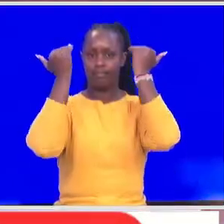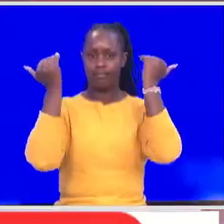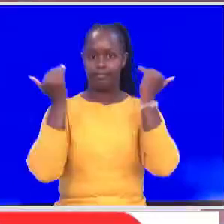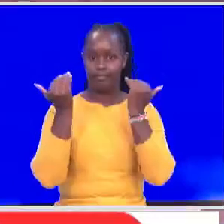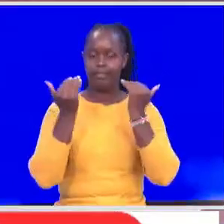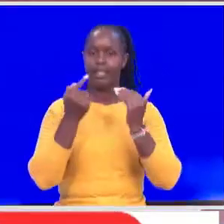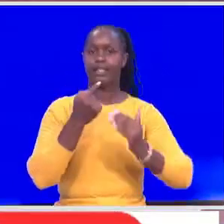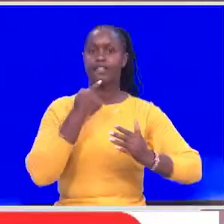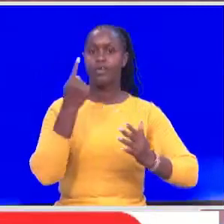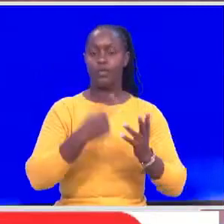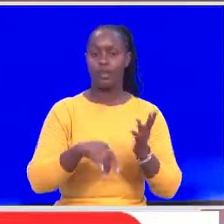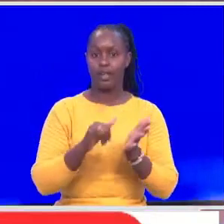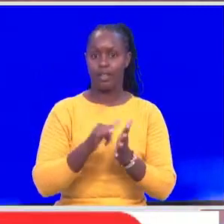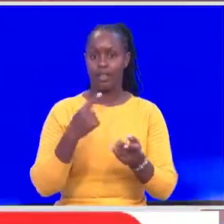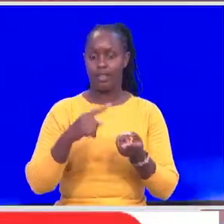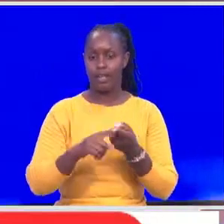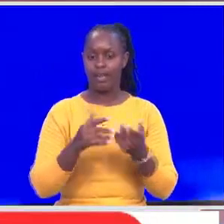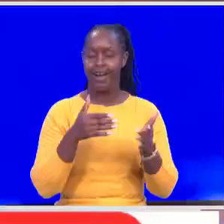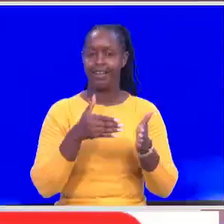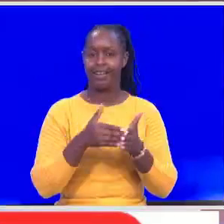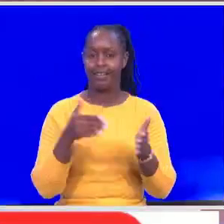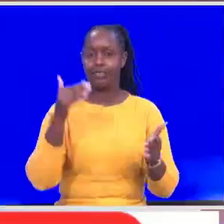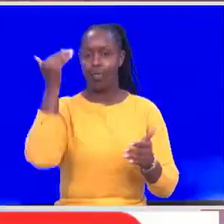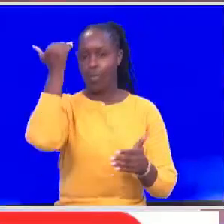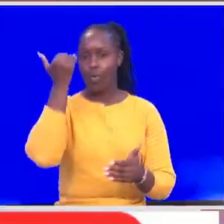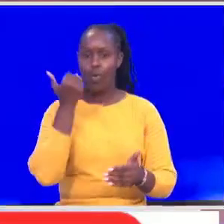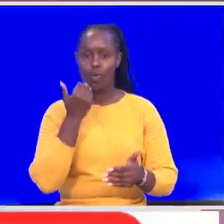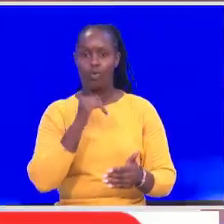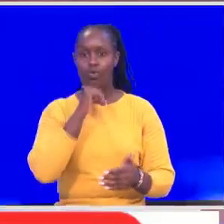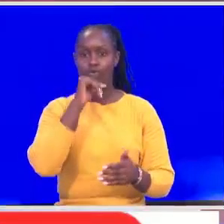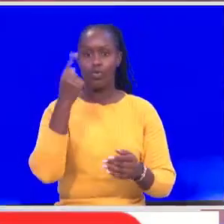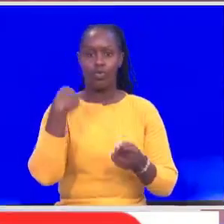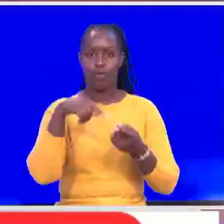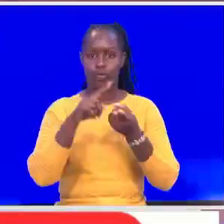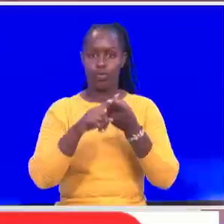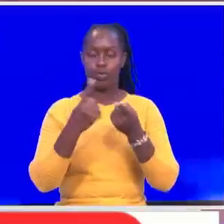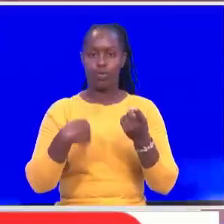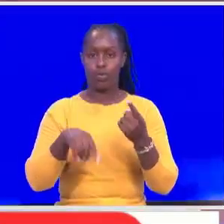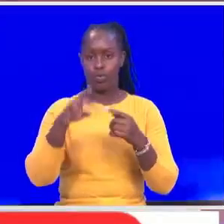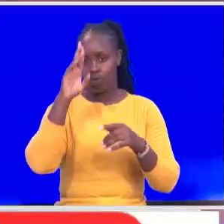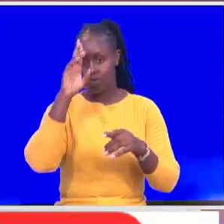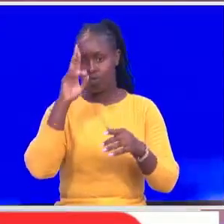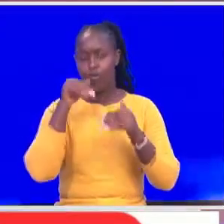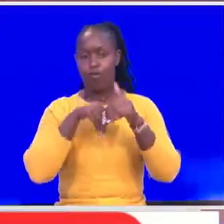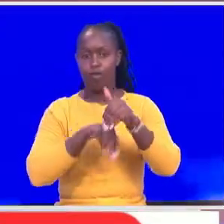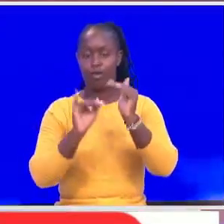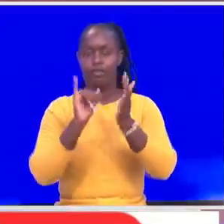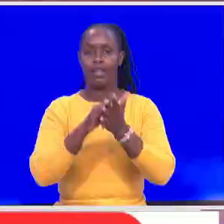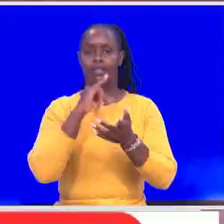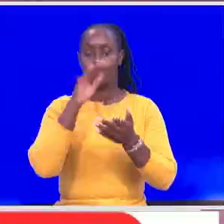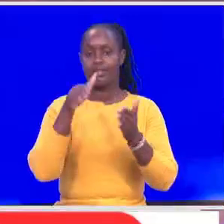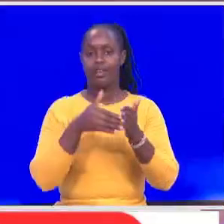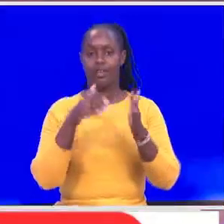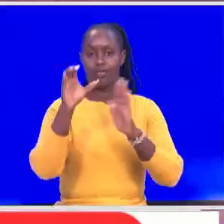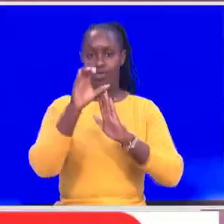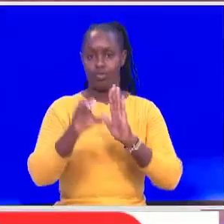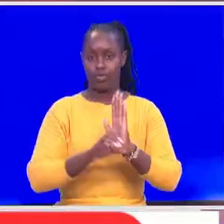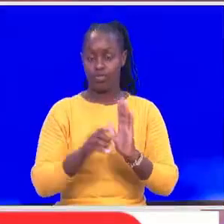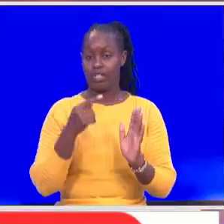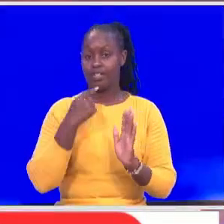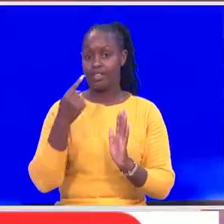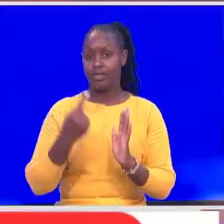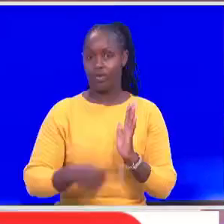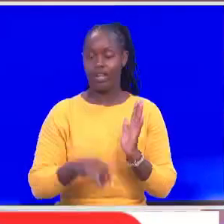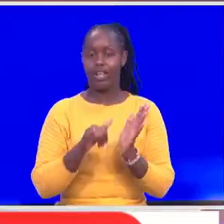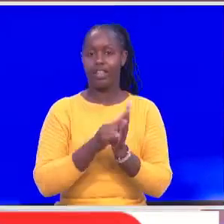dhidi ya mahakama na kutotii amri za mahakama ni shambulio dhidi ya katiba. Koome amesisitiza kwamba uhuru